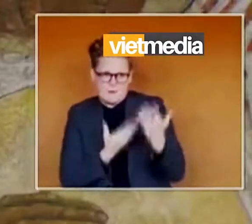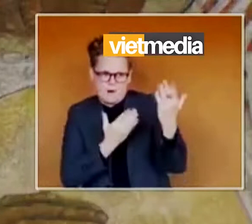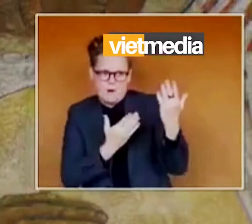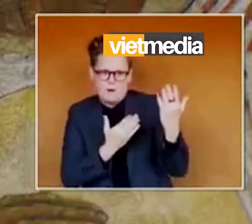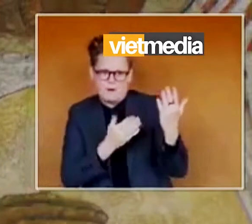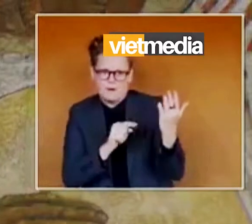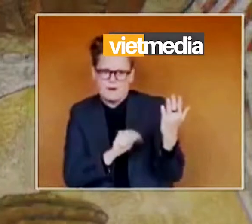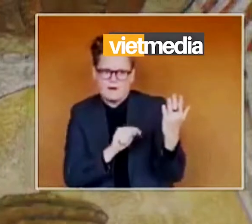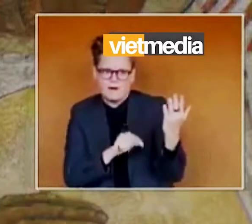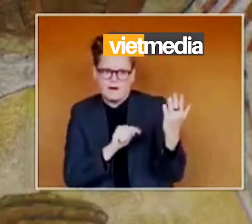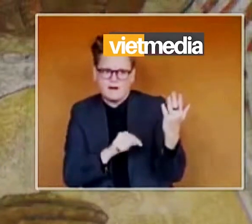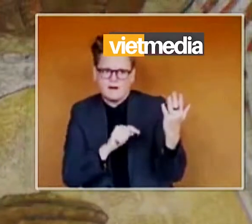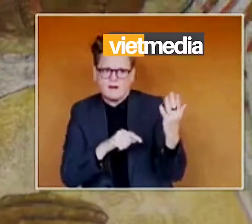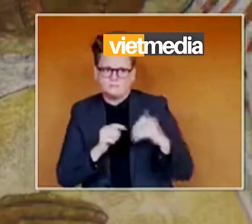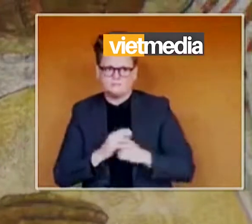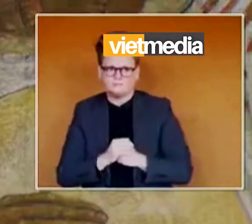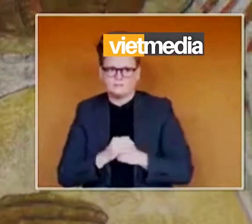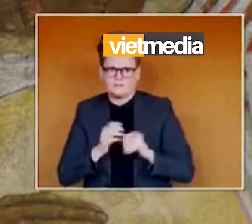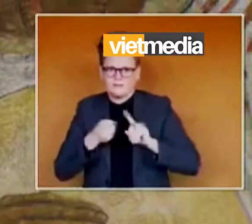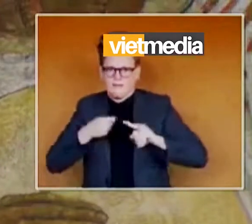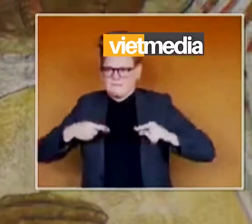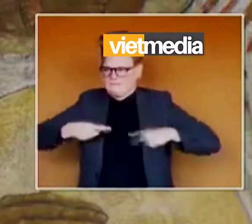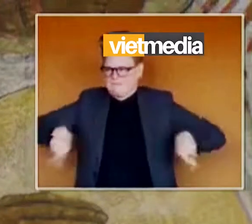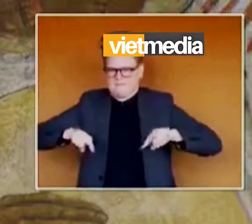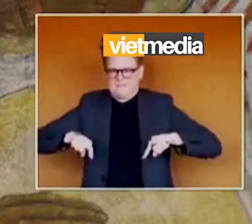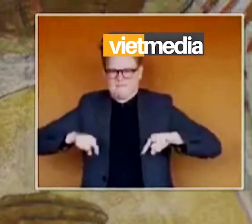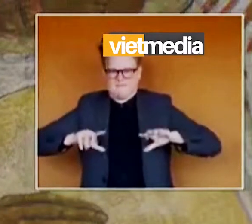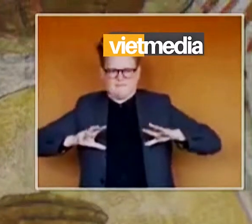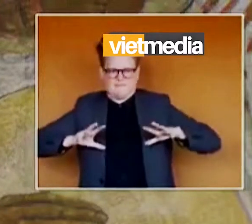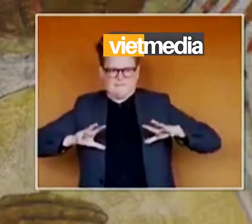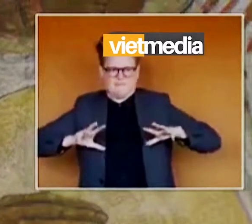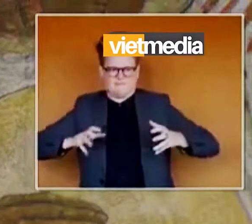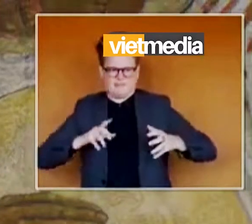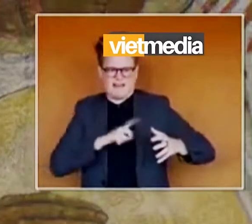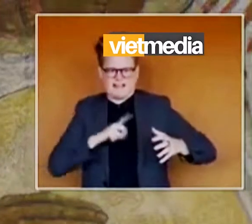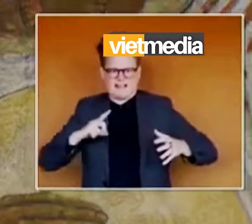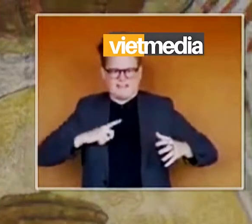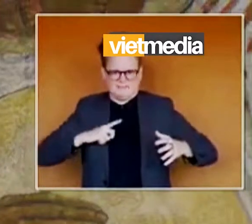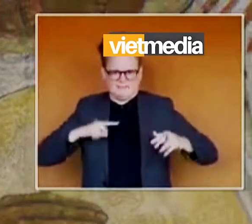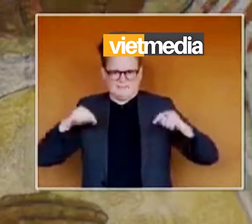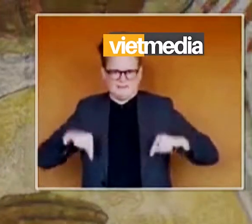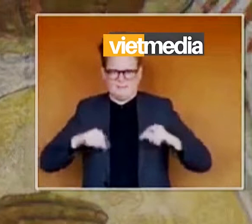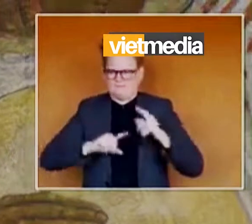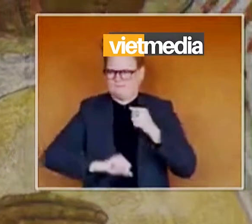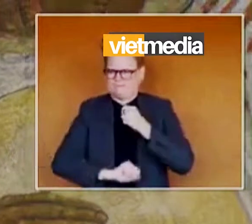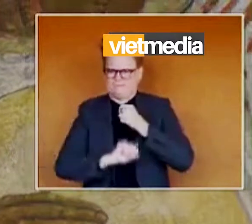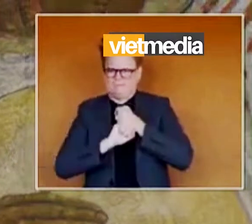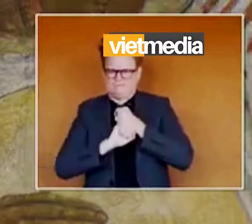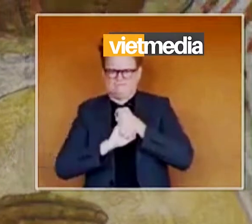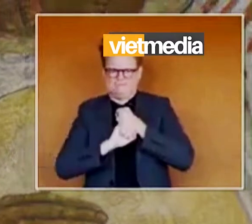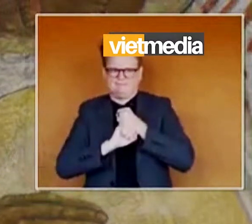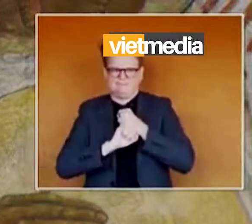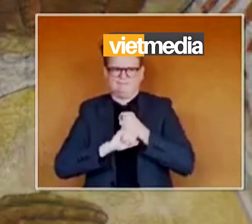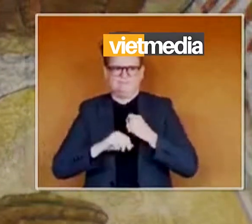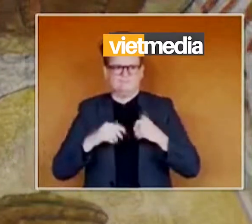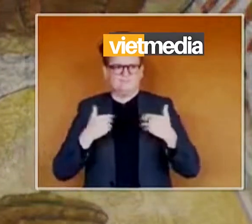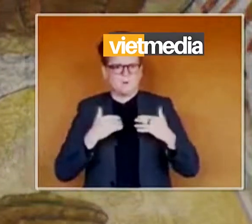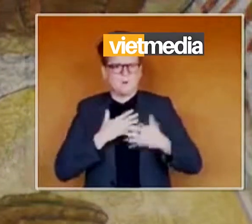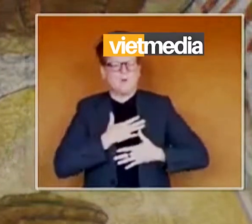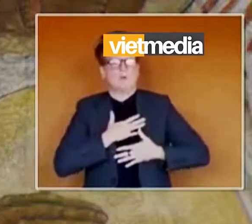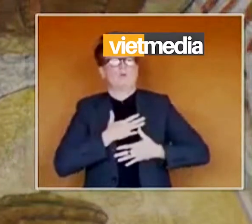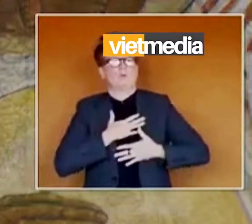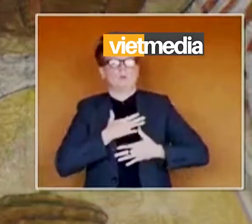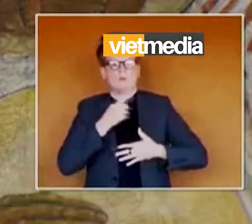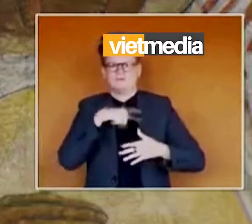duyệt, 2/3 cư dân California sẽ nhận được món tiền tối thiểu 600 Mỹ Kim. Gia đình nào có con nhỏ sẽ được thêm 500 Mỹ